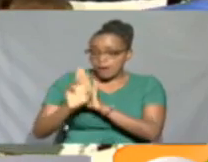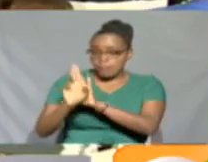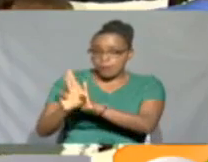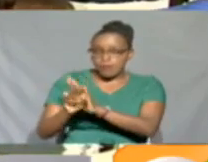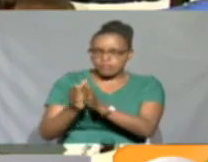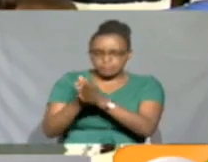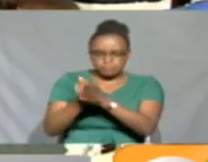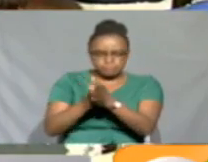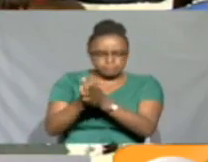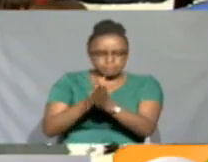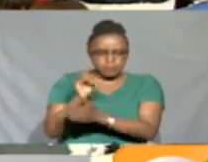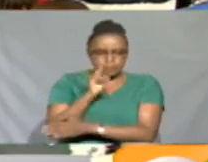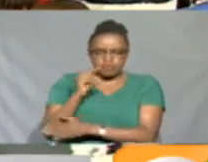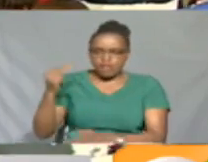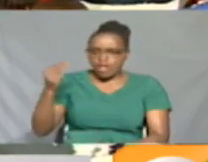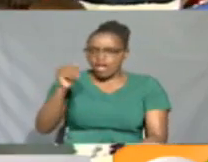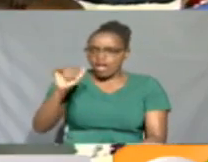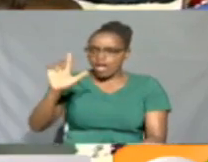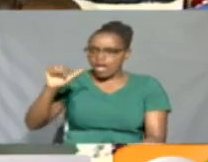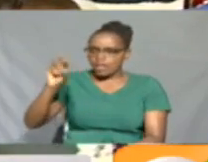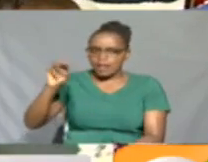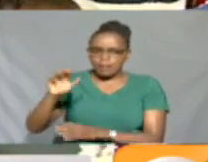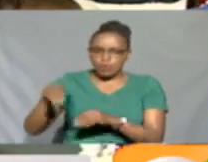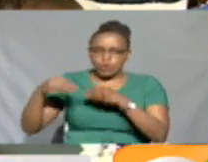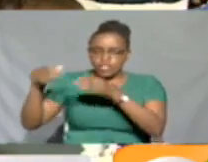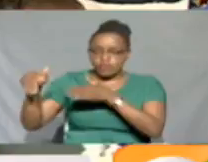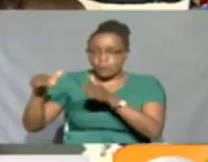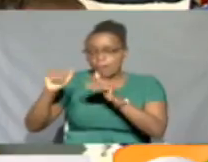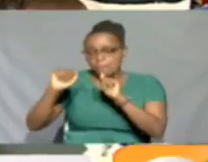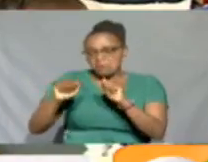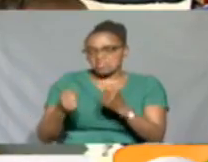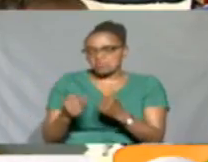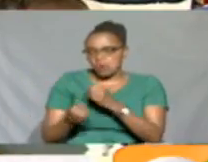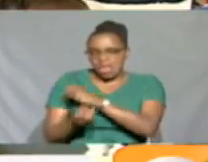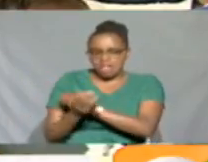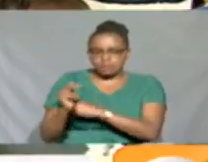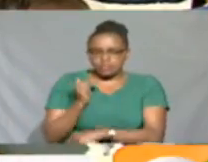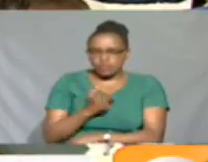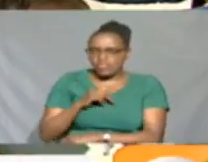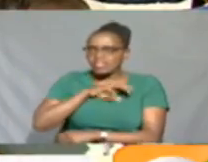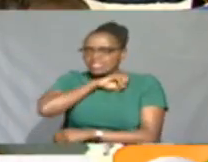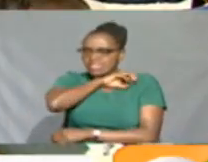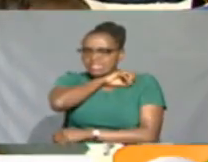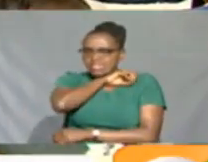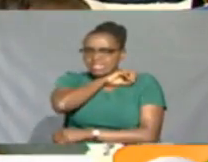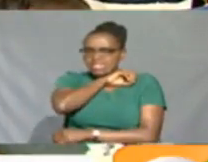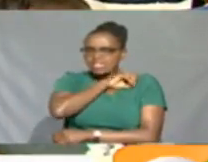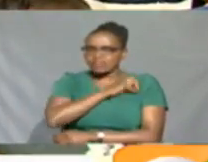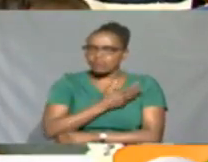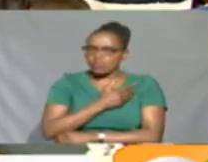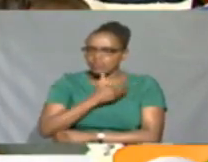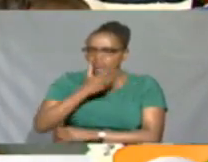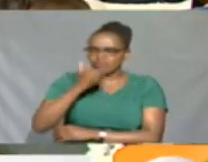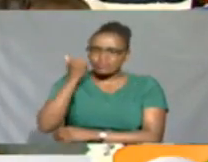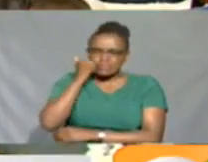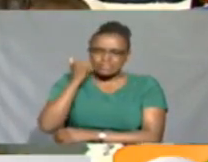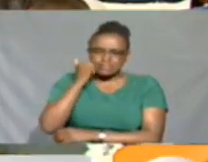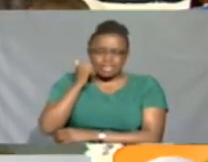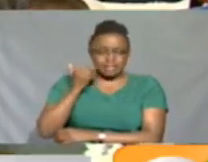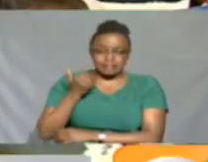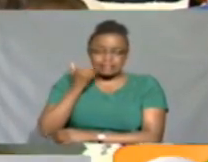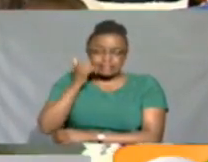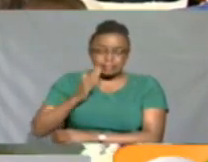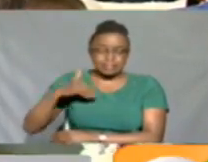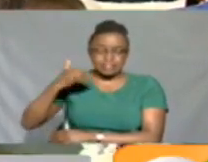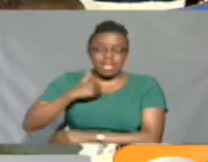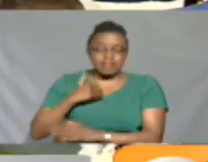very passionate, Halima. Labda nikupatie nafasi uweze tu kuteleza haya malalamishi ambayo wagonjwa huwa wako nayo.